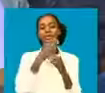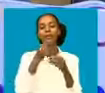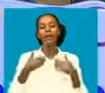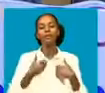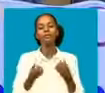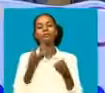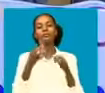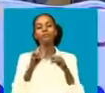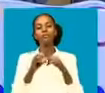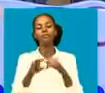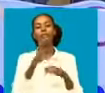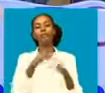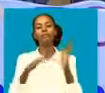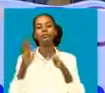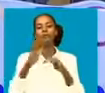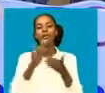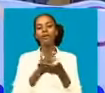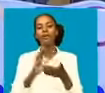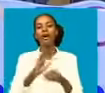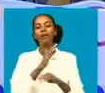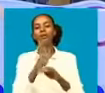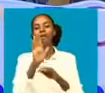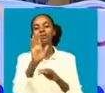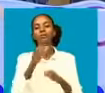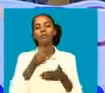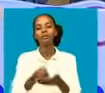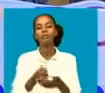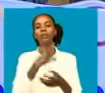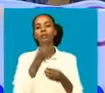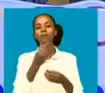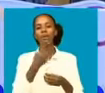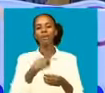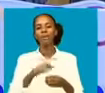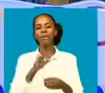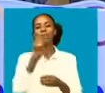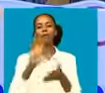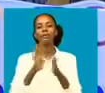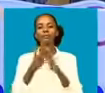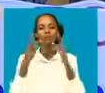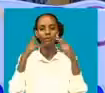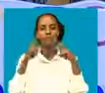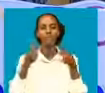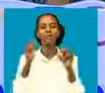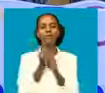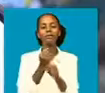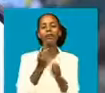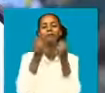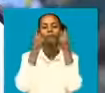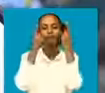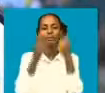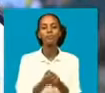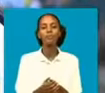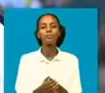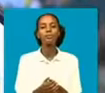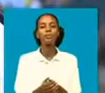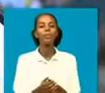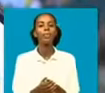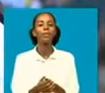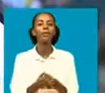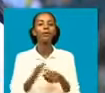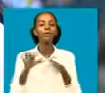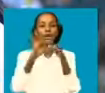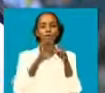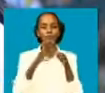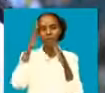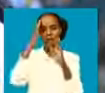ብዙ ችግሮች በመቅረፍ አቅማቸውን በማጎልበት አባላት ተጠቃሚ እንዲሆኑ በትኩረት እንደሚሰራም አስገንዝበዋል። የህብረት ስራ ማህበራት የተደራጁ